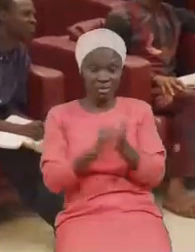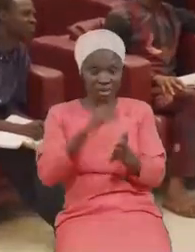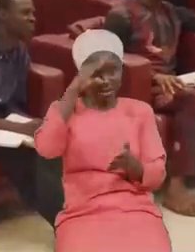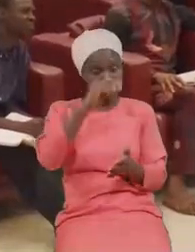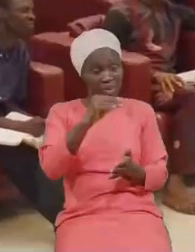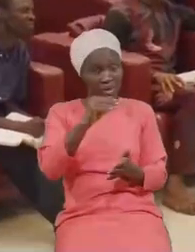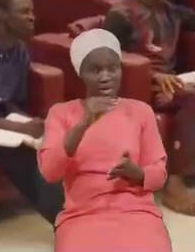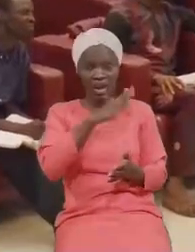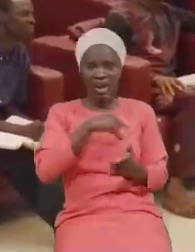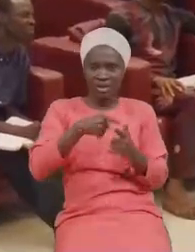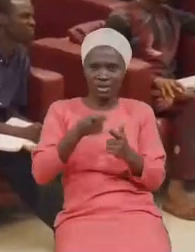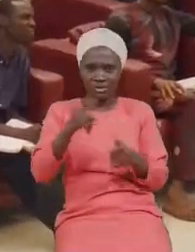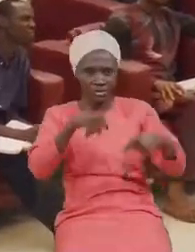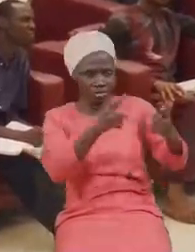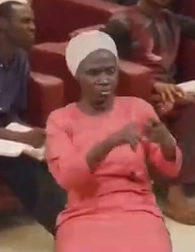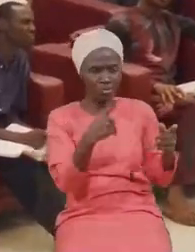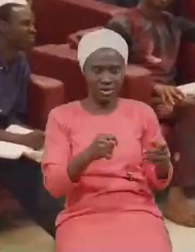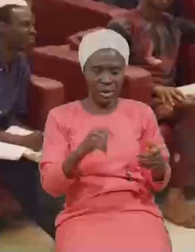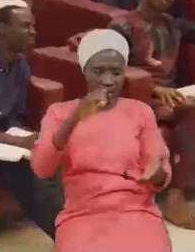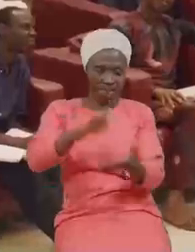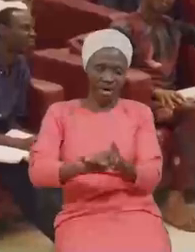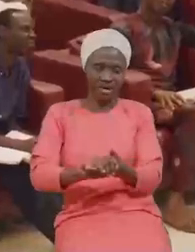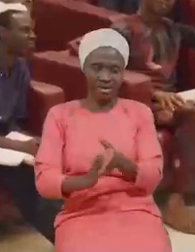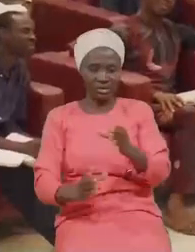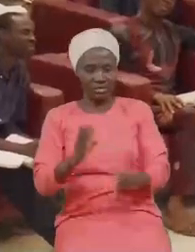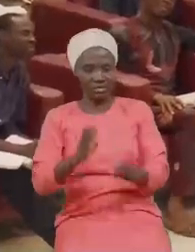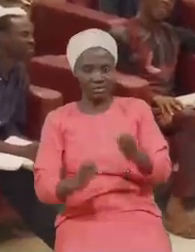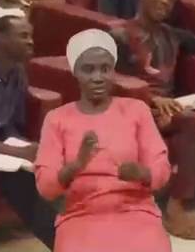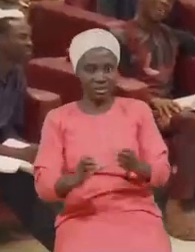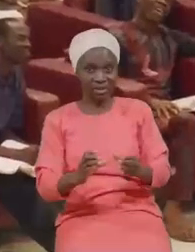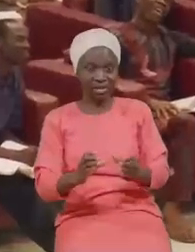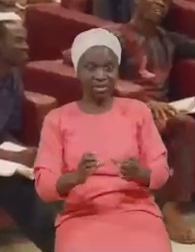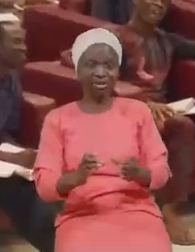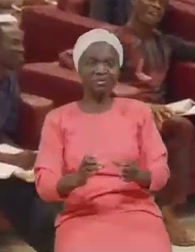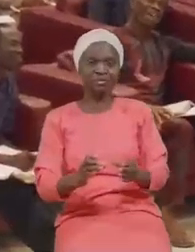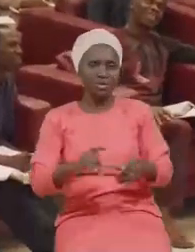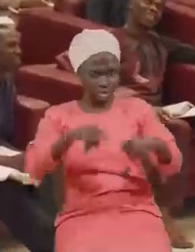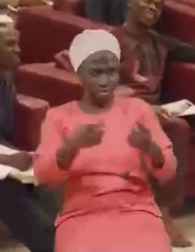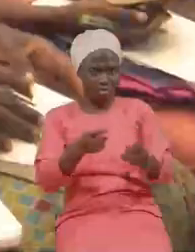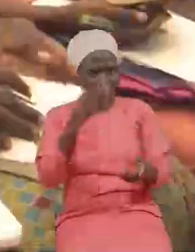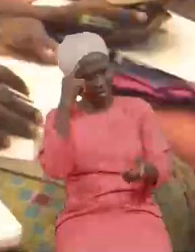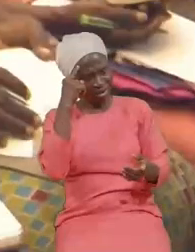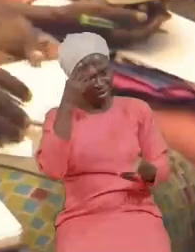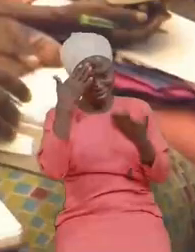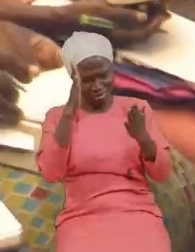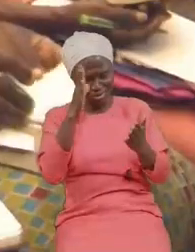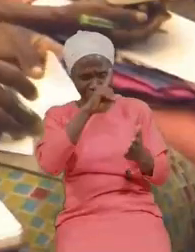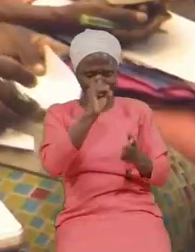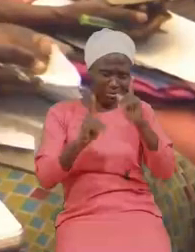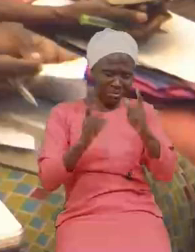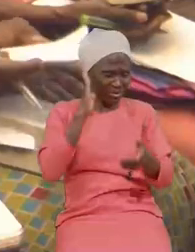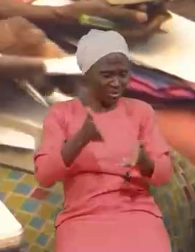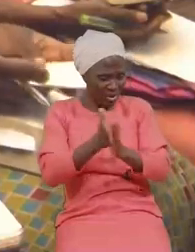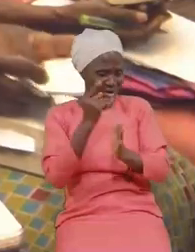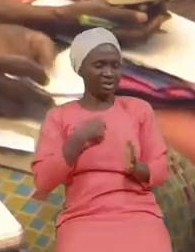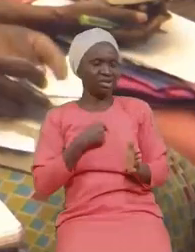de mariage je ne sais pas la question qu'ils vont me poser va le Seigneur sera avec toi tu vas à un entretien